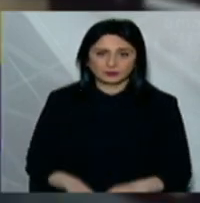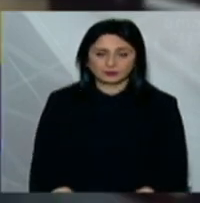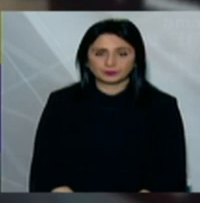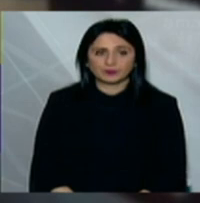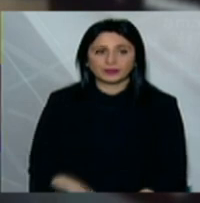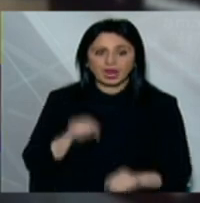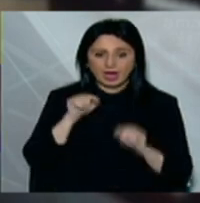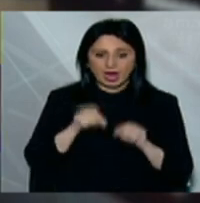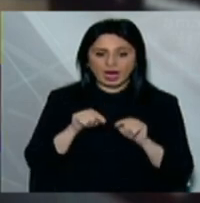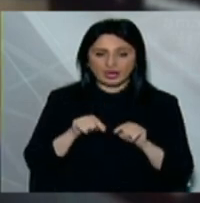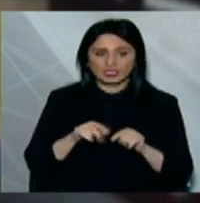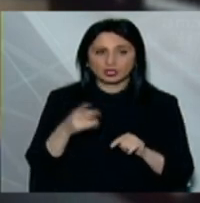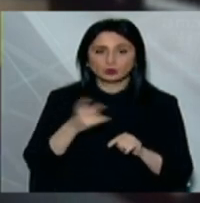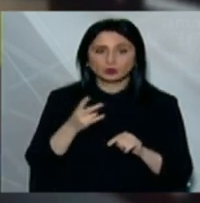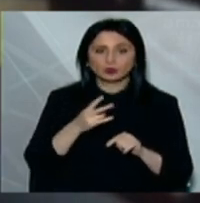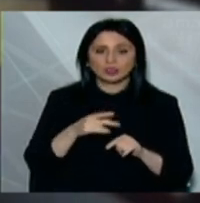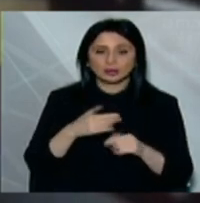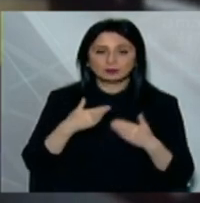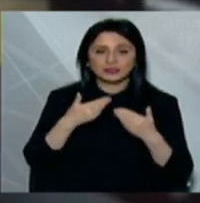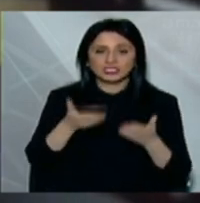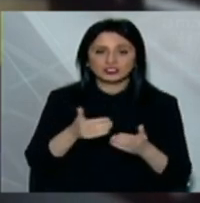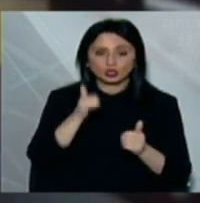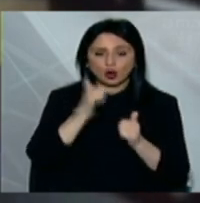საკითხი. აქედან უნდა მიდიოდეს